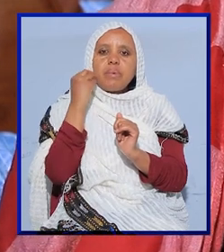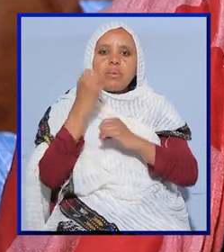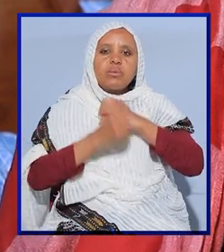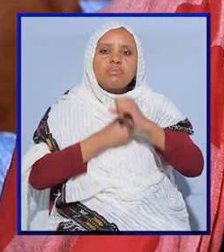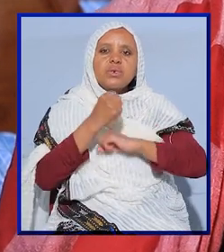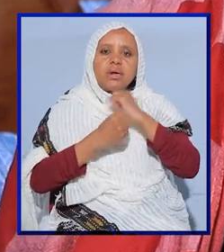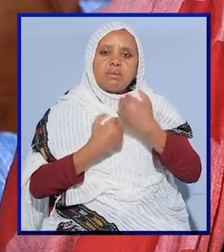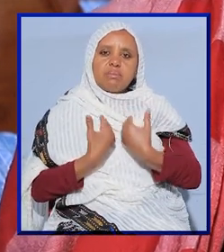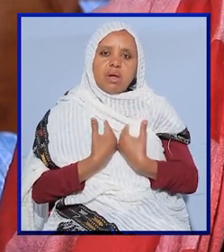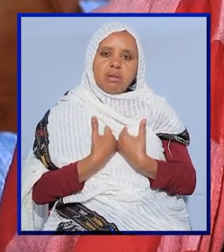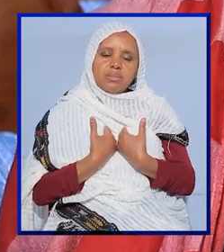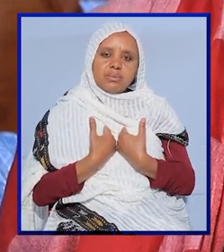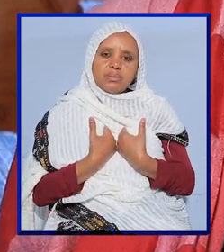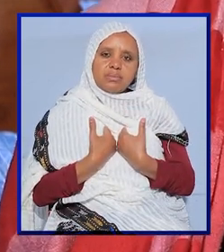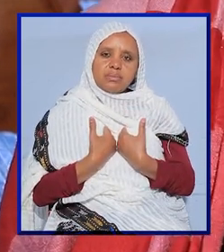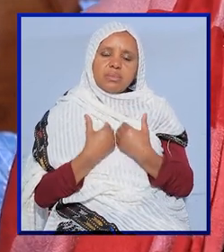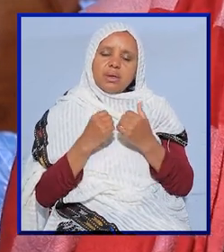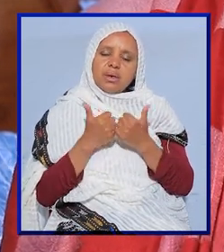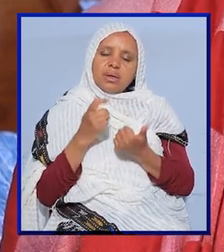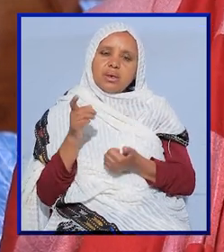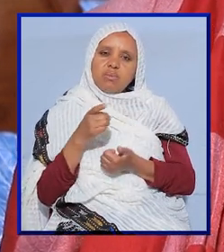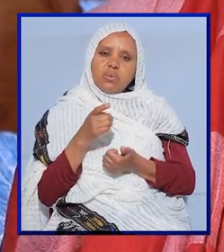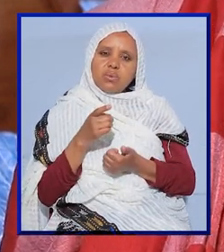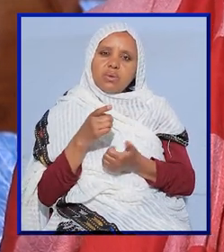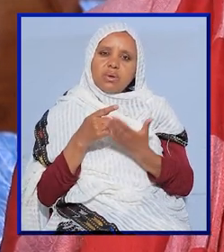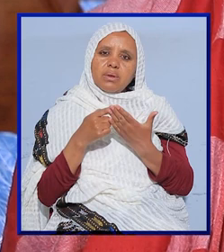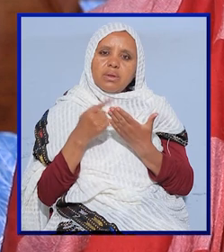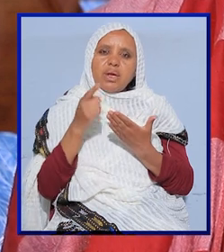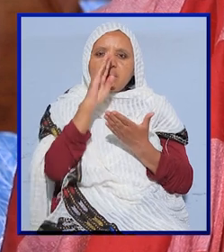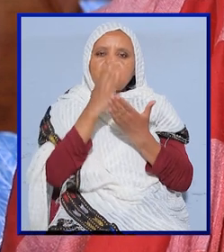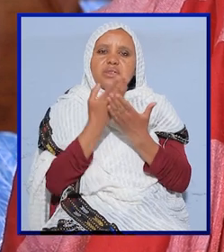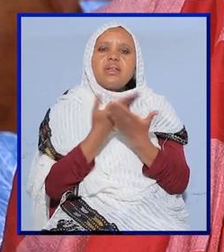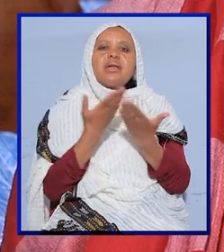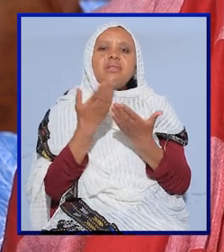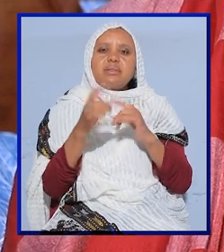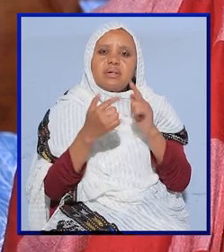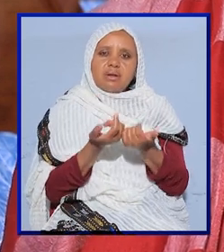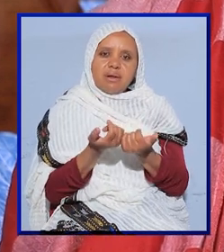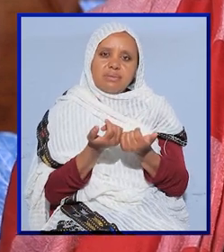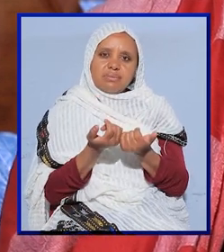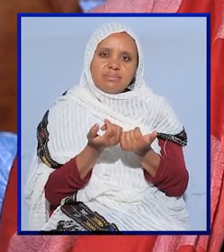ሊከፋፈሉና አሁን የቤቱ ጭንቀት አለብኝ እንዴት ደግሞ ይሄ ልጅ